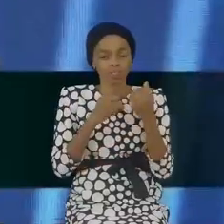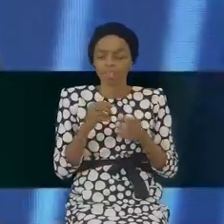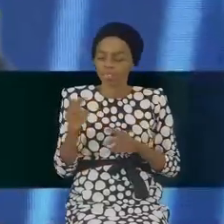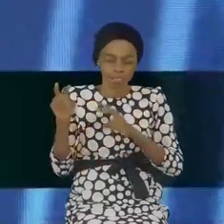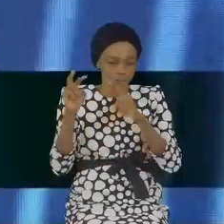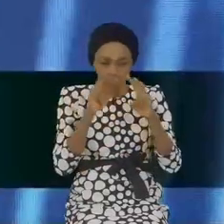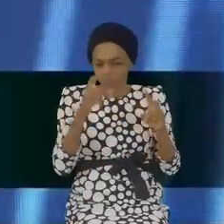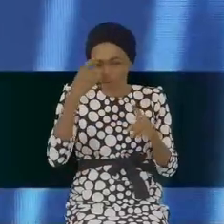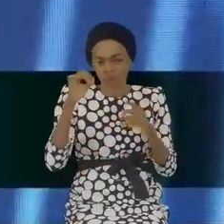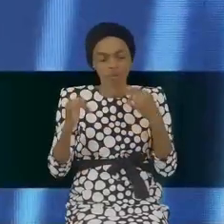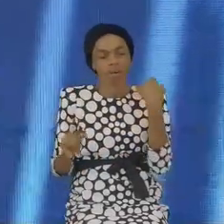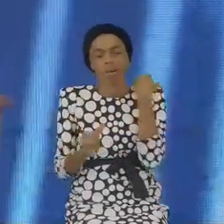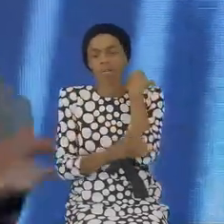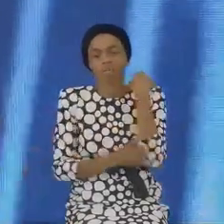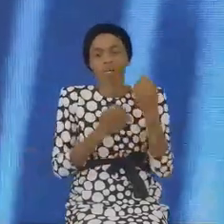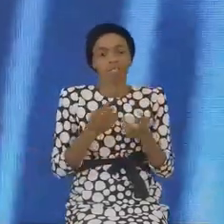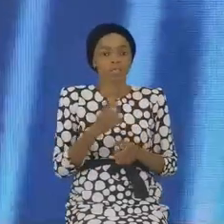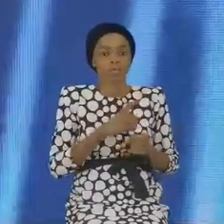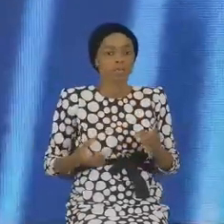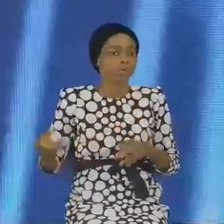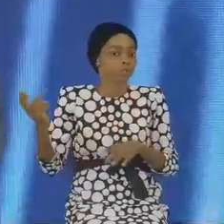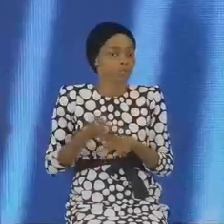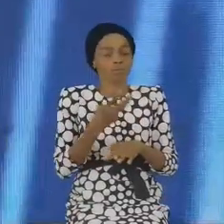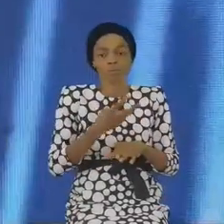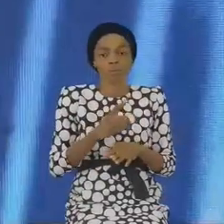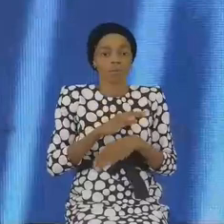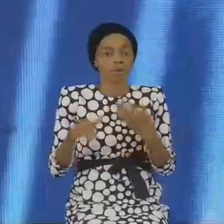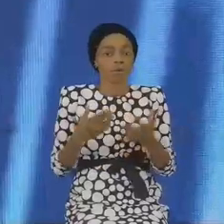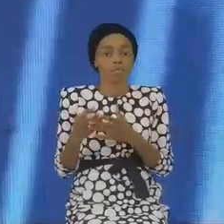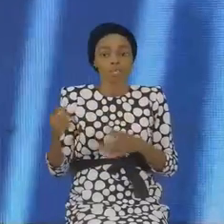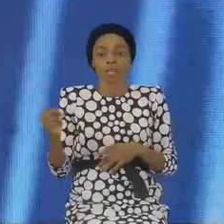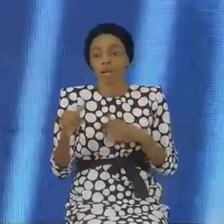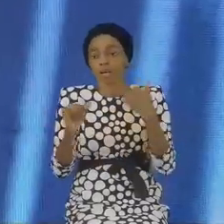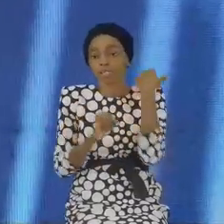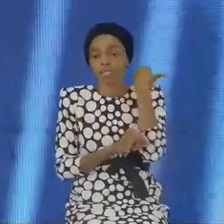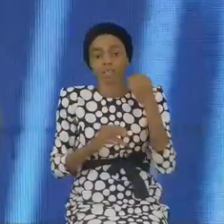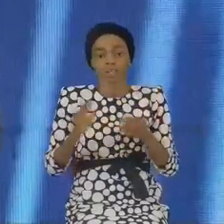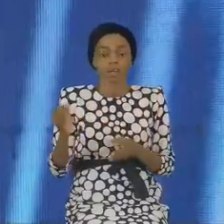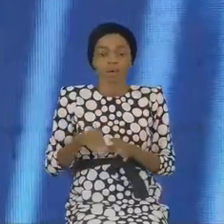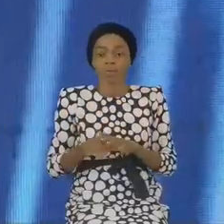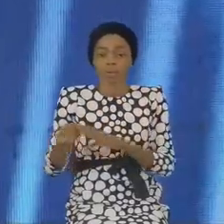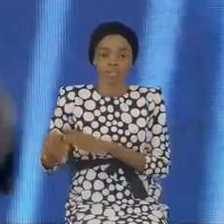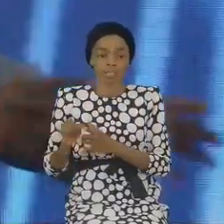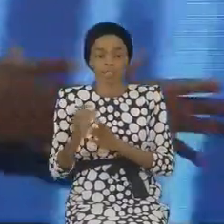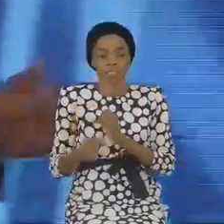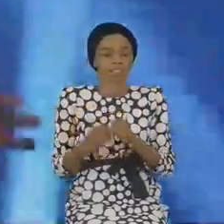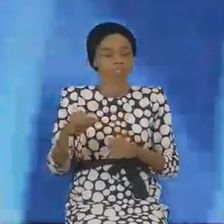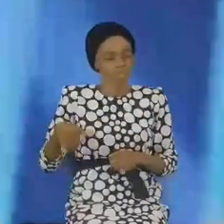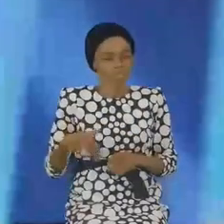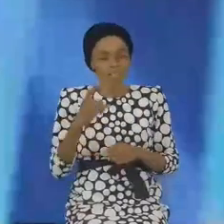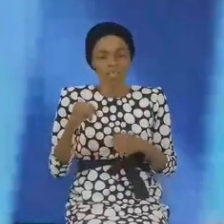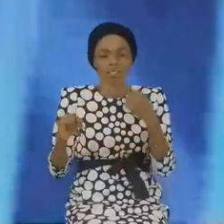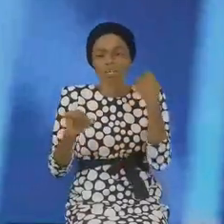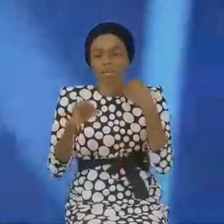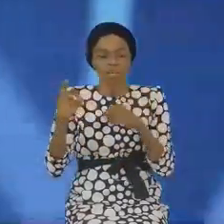les a multiplié ce qu'ils avaient semé cette année-là au centuple, mais ils cherchent une patrie. Nous avons eu les bénitions